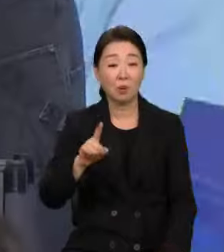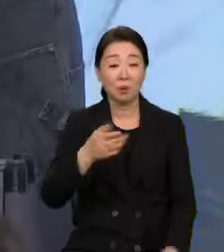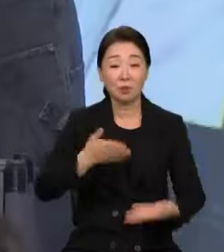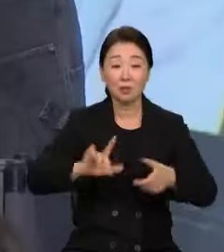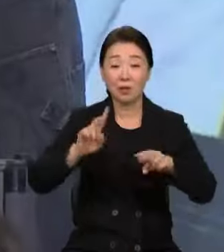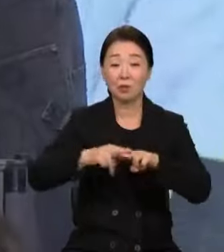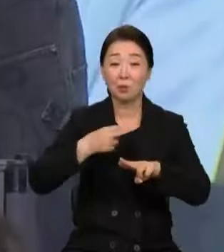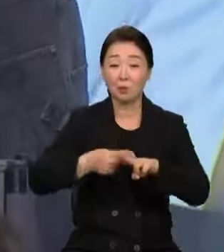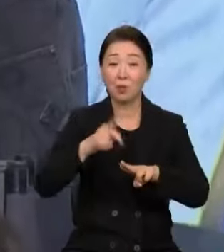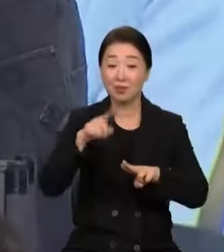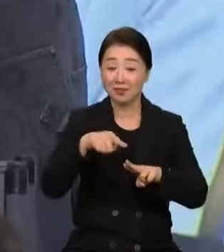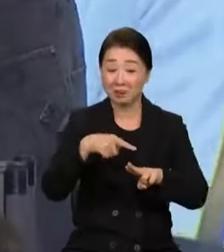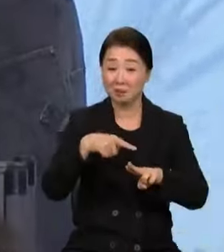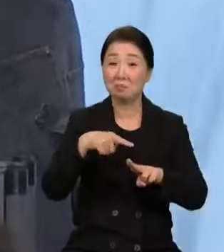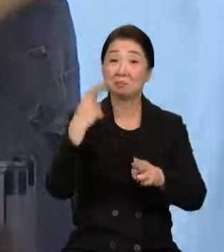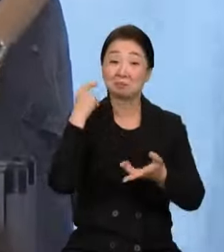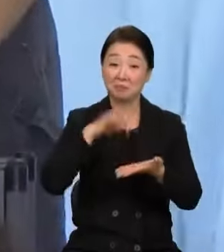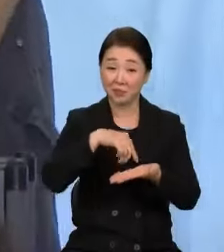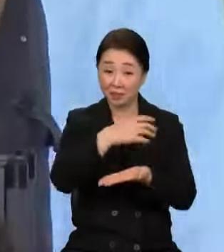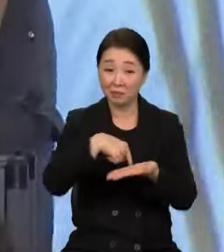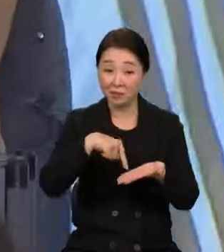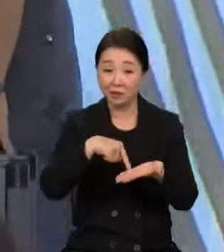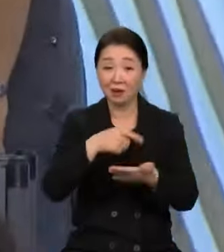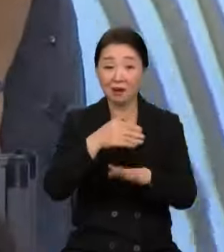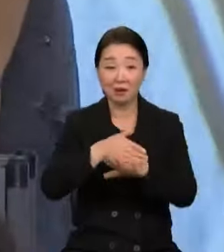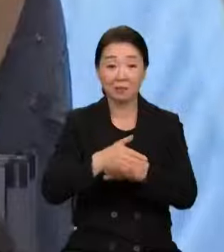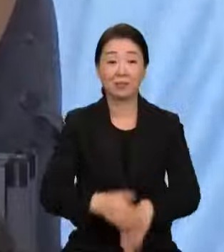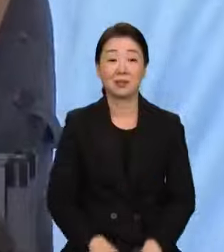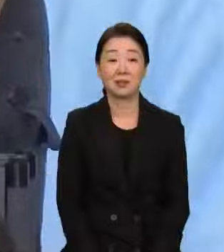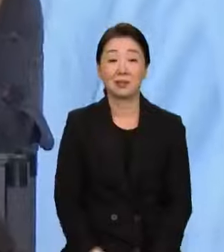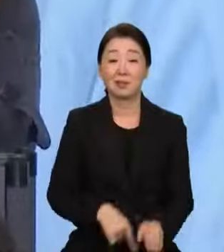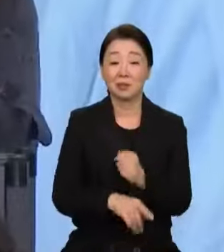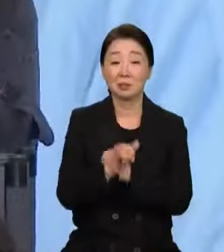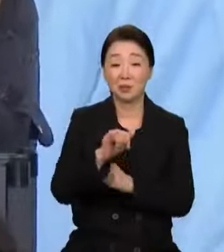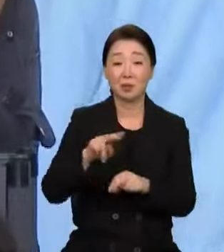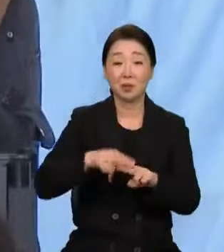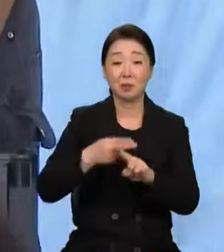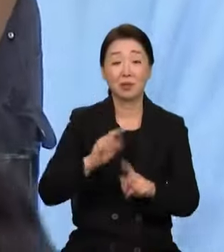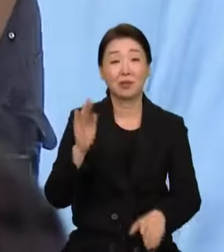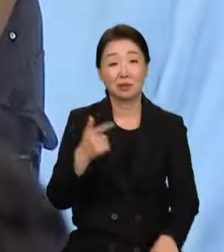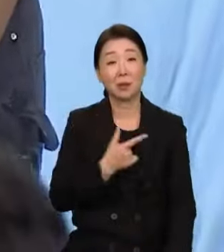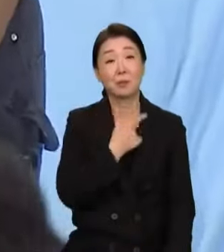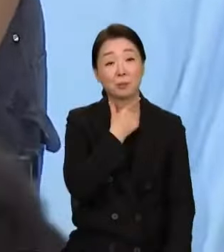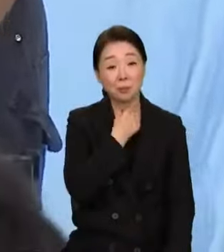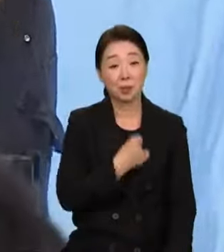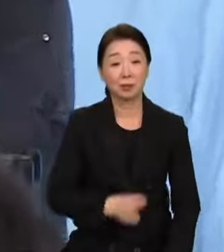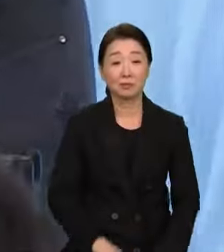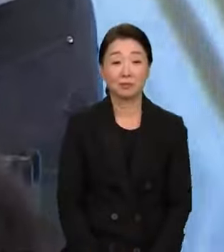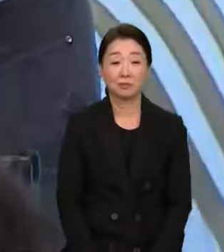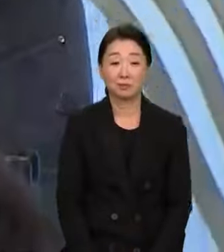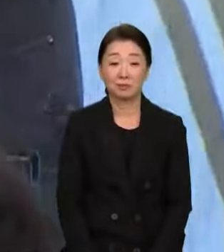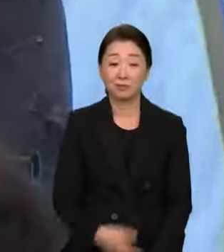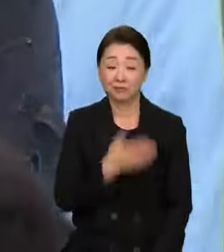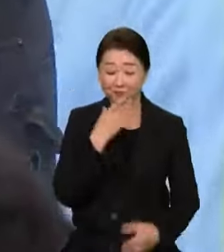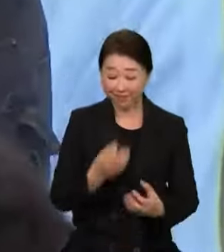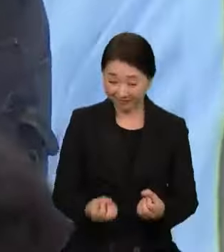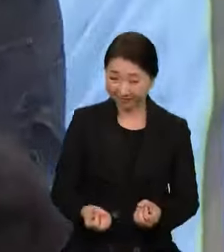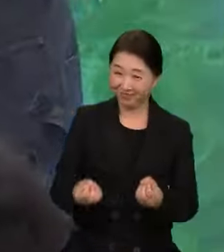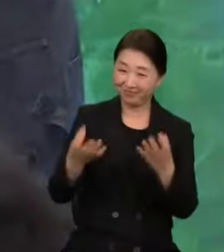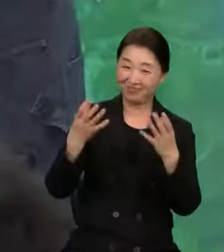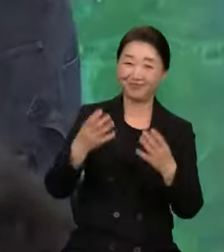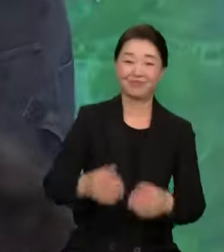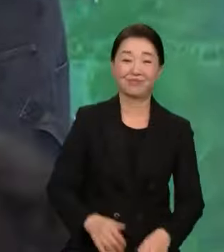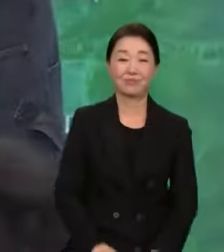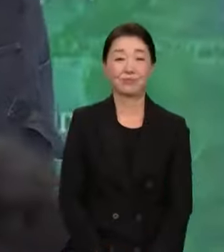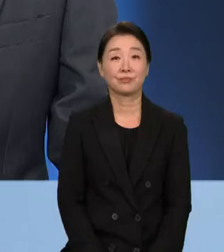선물로 이거를 찾았습니다네네 의미 있는 선물을 좀 되기를 바랍니다네 너무 감사합니다